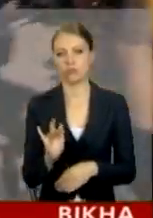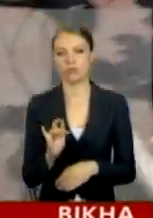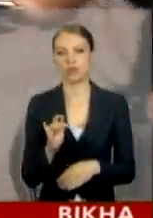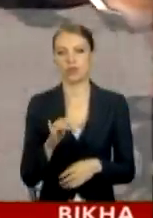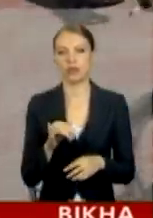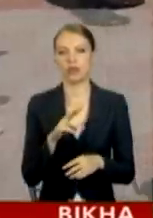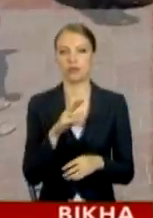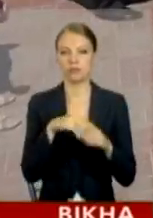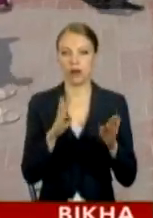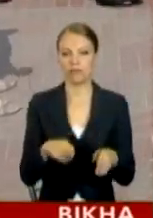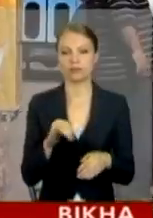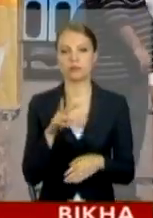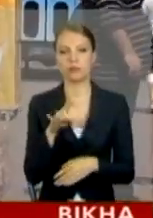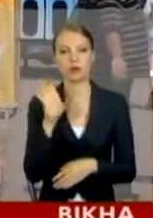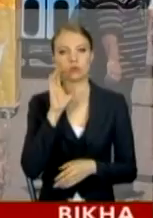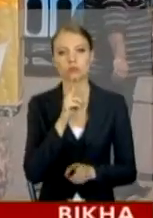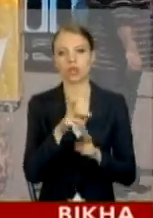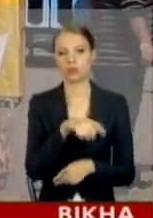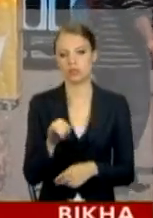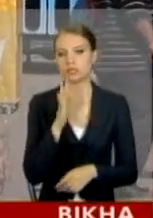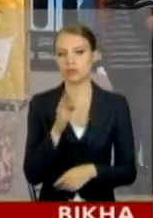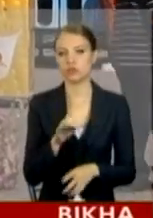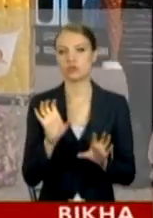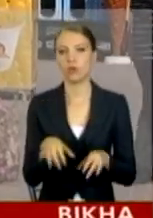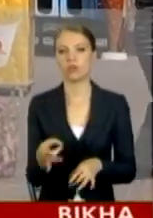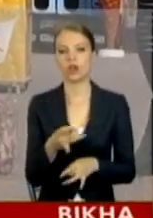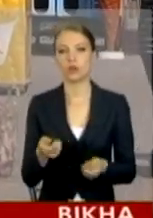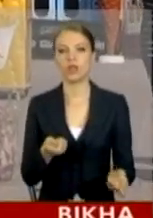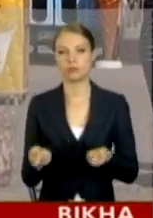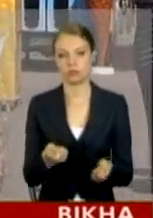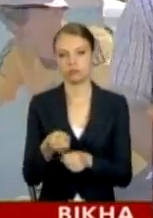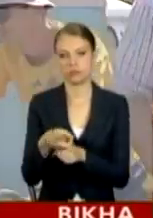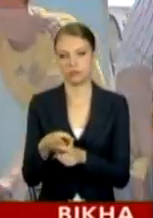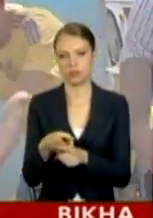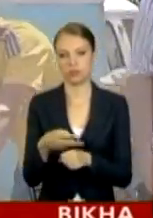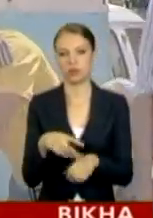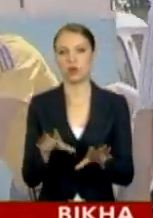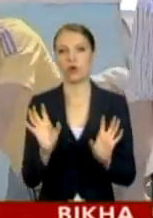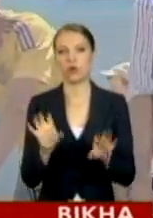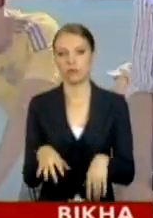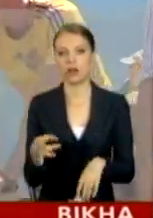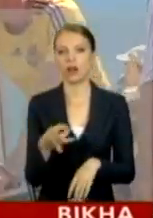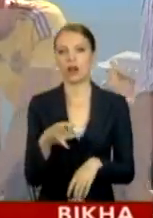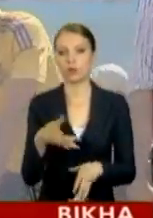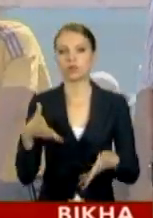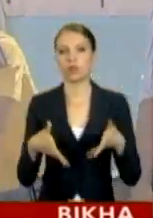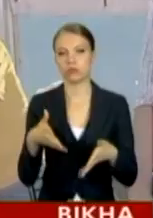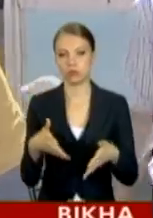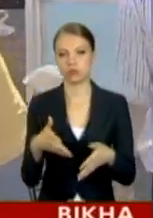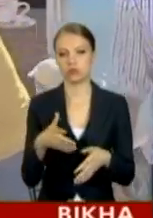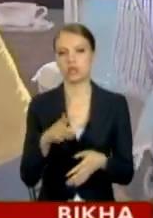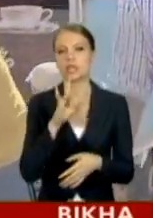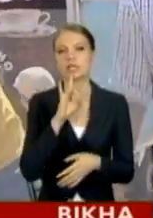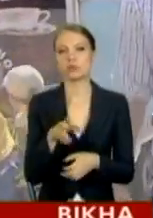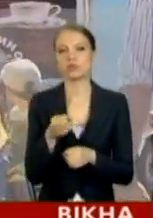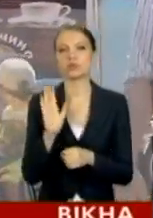мафами і все остальное. Мер послухав скарги людей і заявив, голову районної адміністрації звільнено. Голова району Оболонського не буде